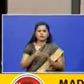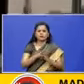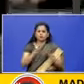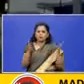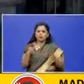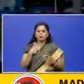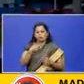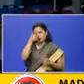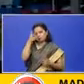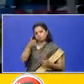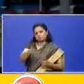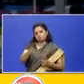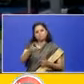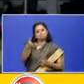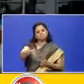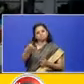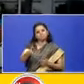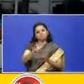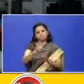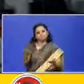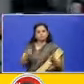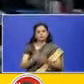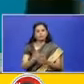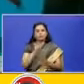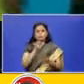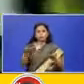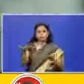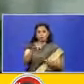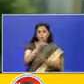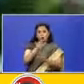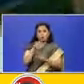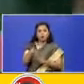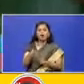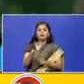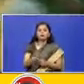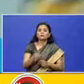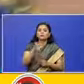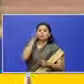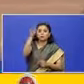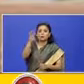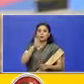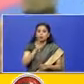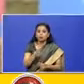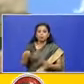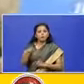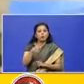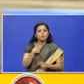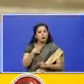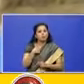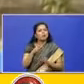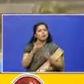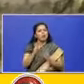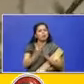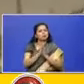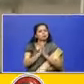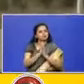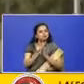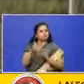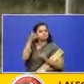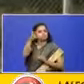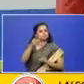बहुत बधाई देता हूं। मैं इन खिलाड़ियों के सुनहरे भविष्य की कामना भी करता हूं।